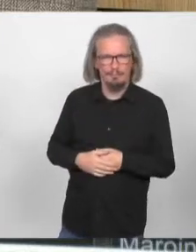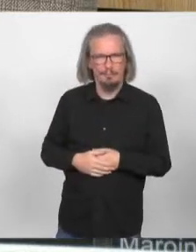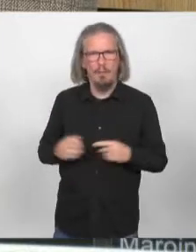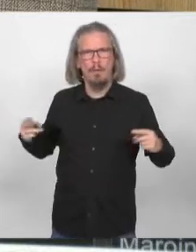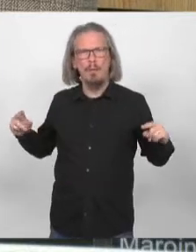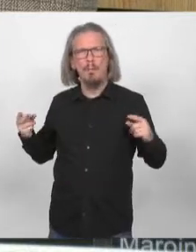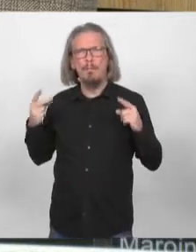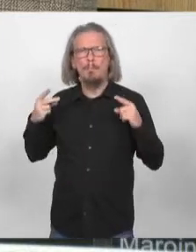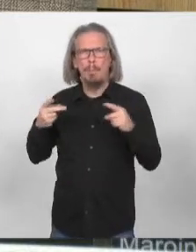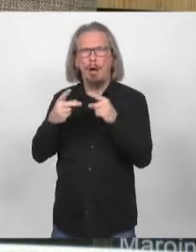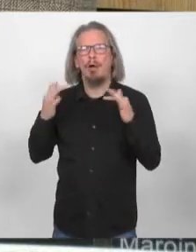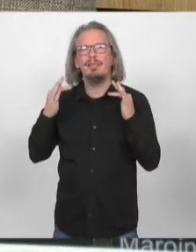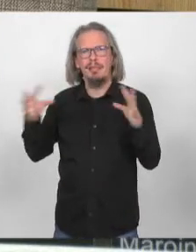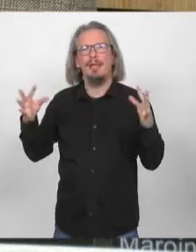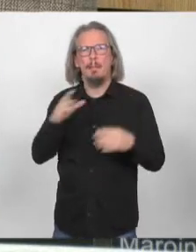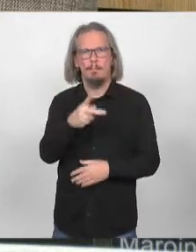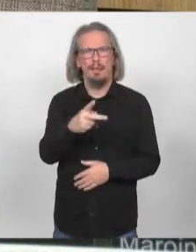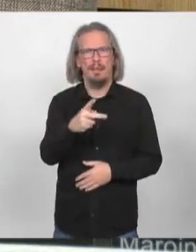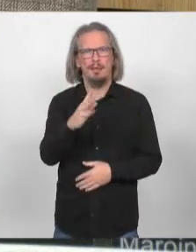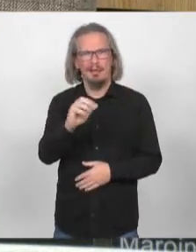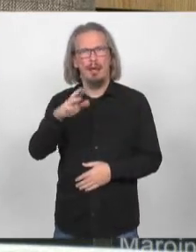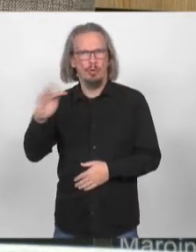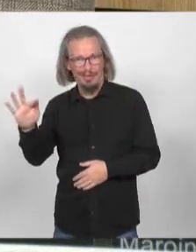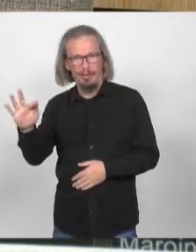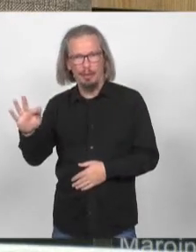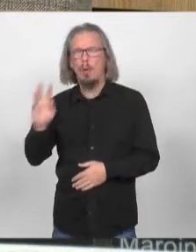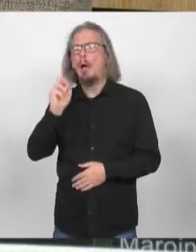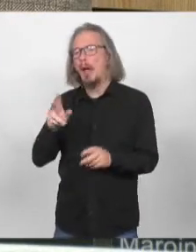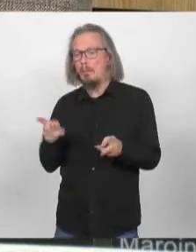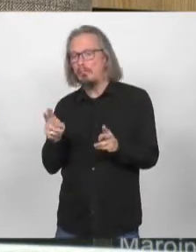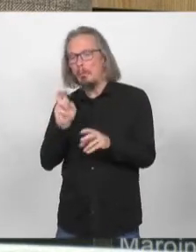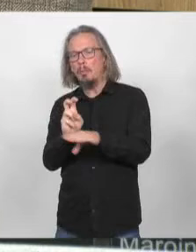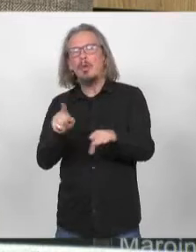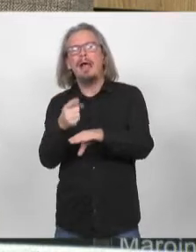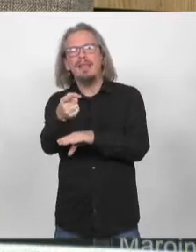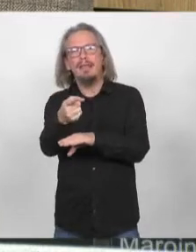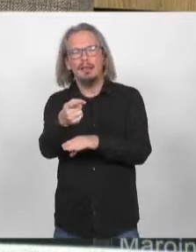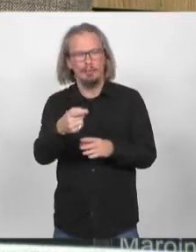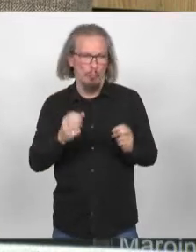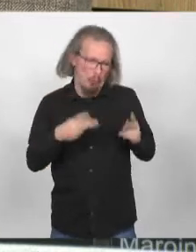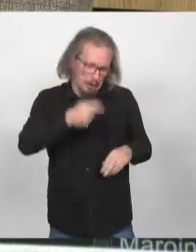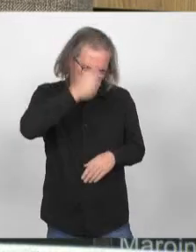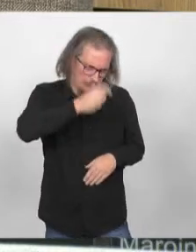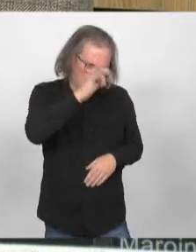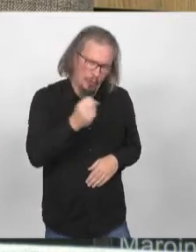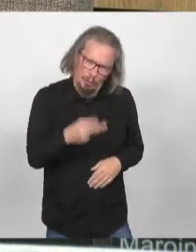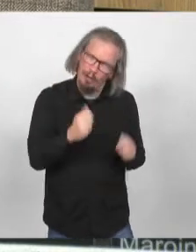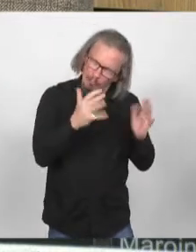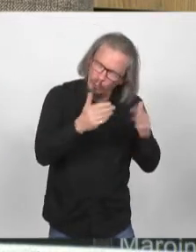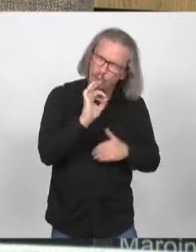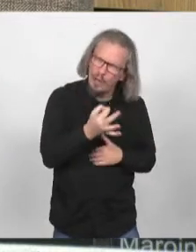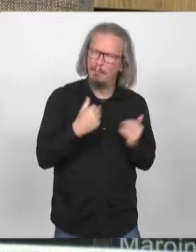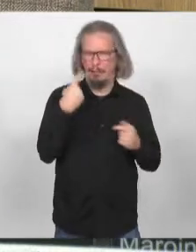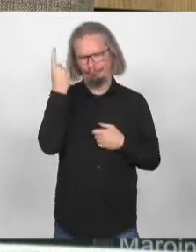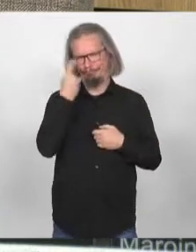climat air énergie territorial et comme pouvant d'ailleurs perdurer. Tout cela est évidemment à saluer, mais nous nous interrogeons sur